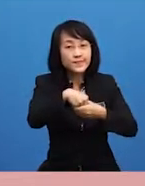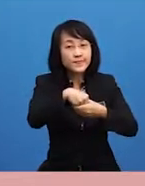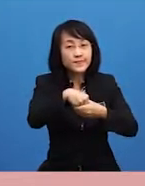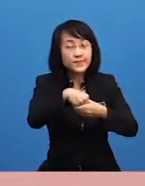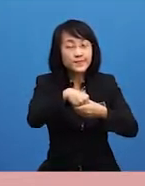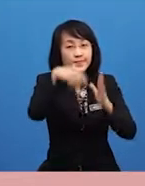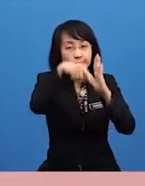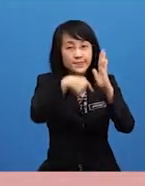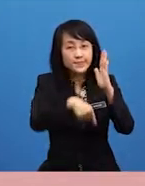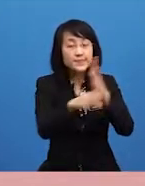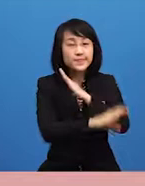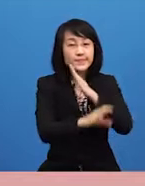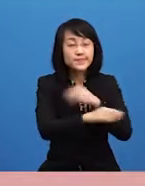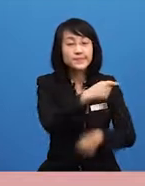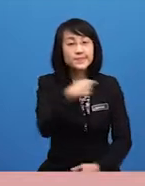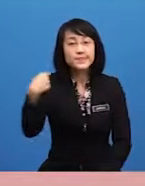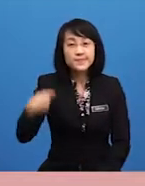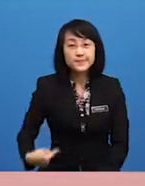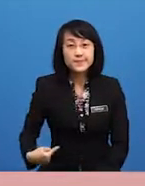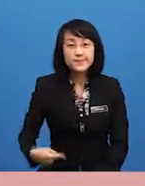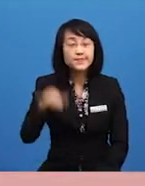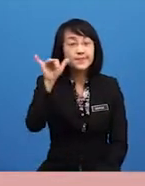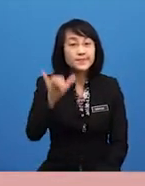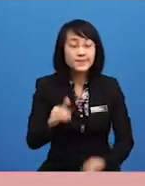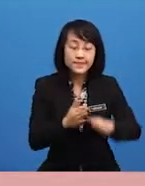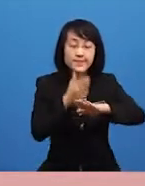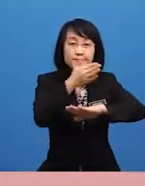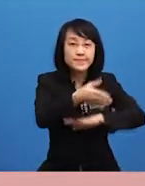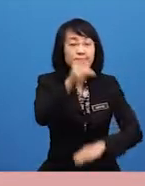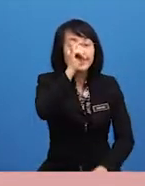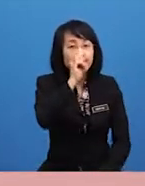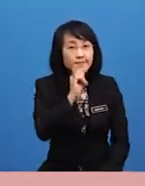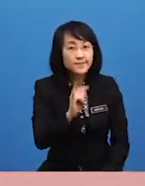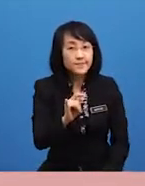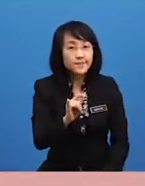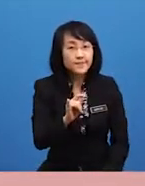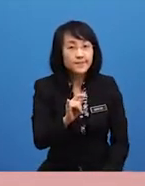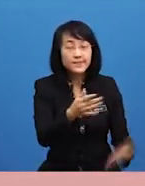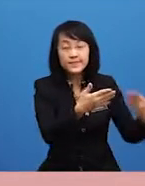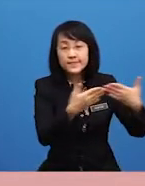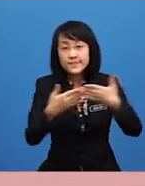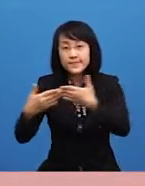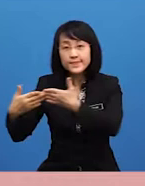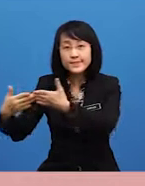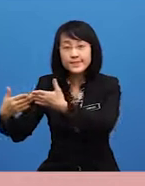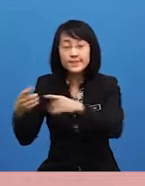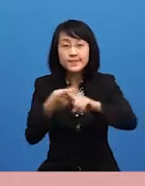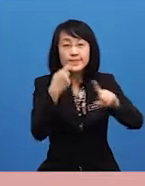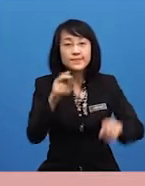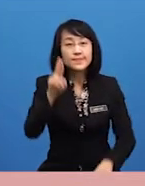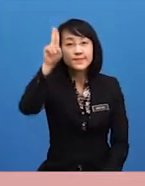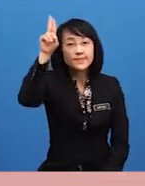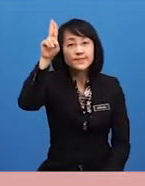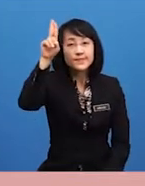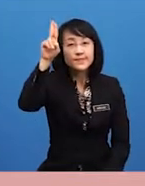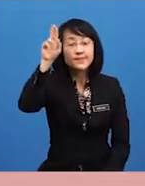pedalaman negara China yang merentasi Thailand dan menganjur dari utara